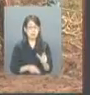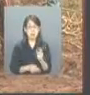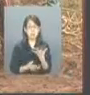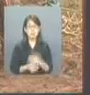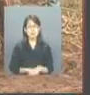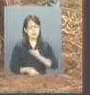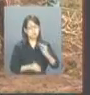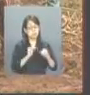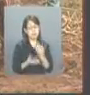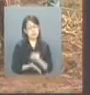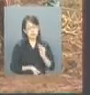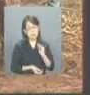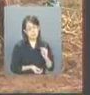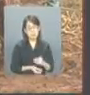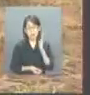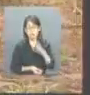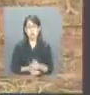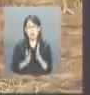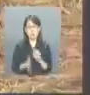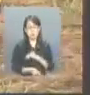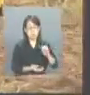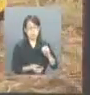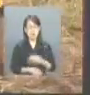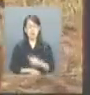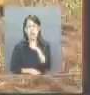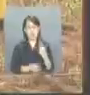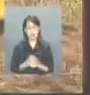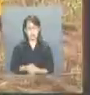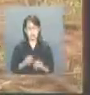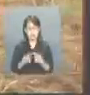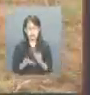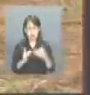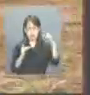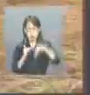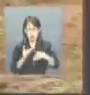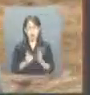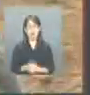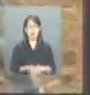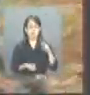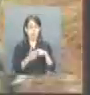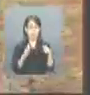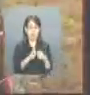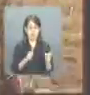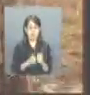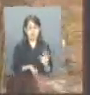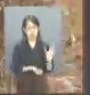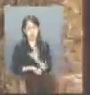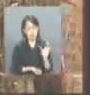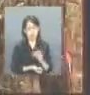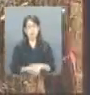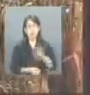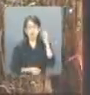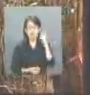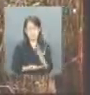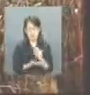กต่ำก็ทำให้เงินในกองทุนไหลออกกลายเป็นภาระของกองทุนได้ทั้งนี้เชื่อว่าจะใช้เงินบริหารจัด